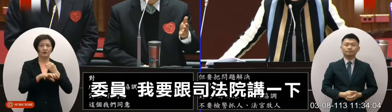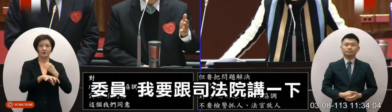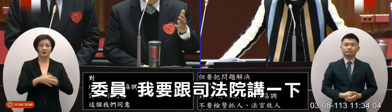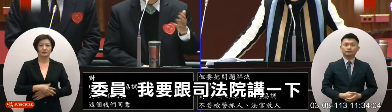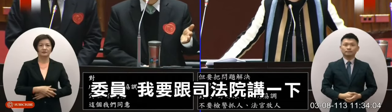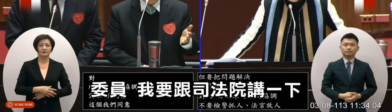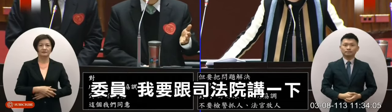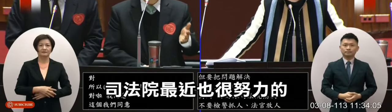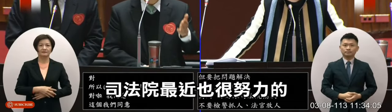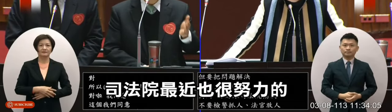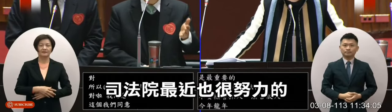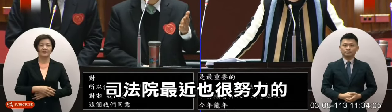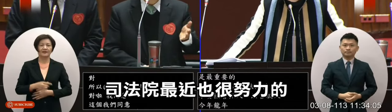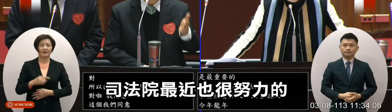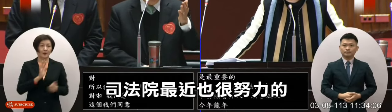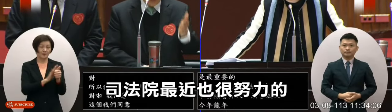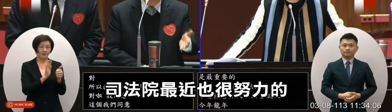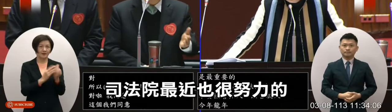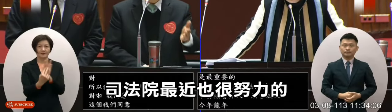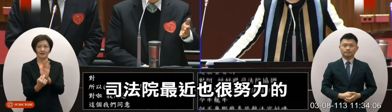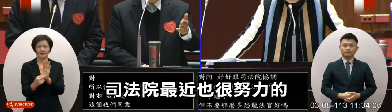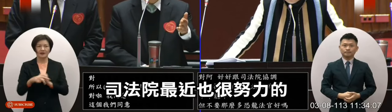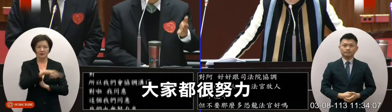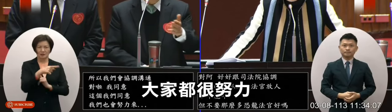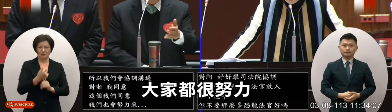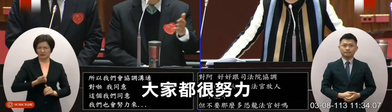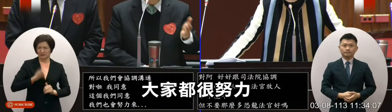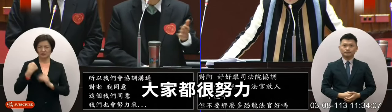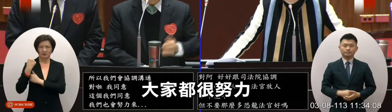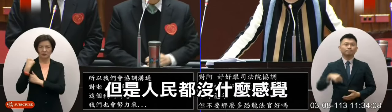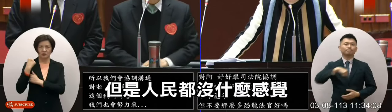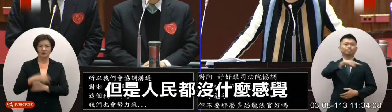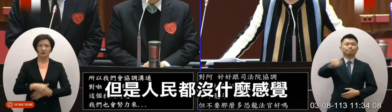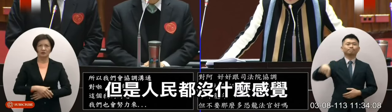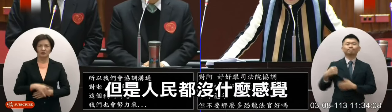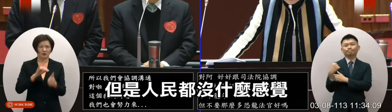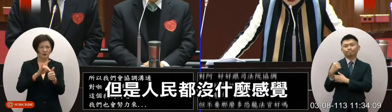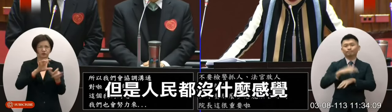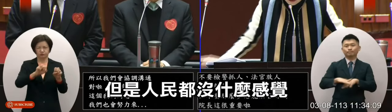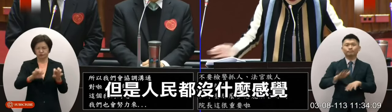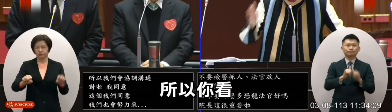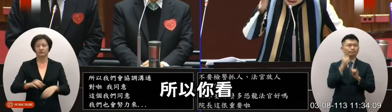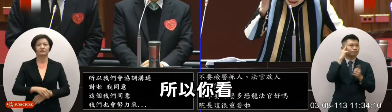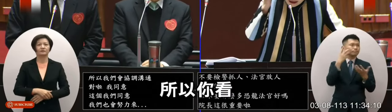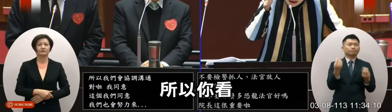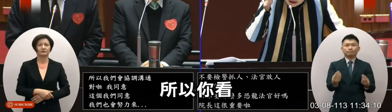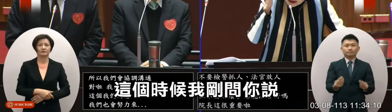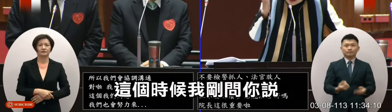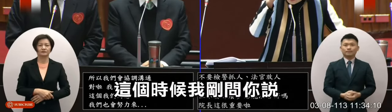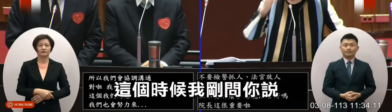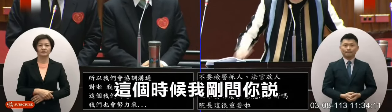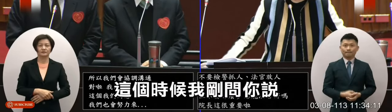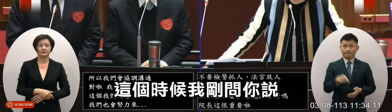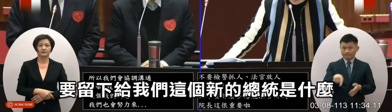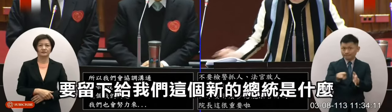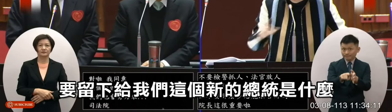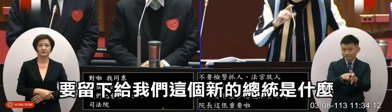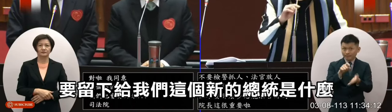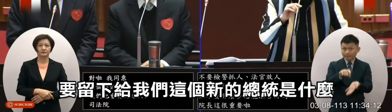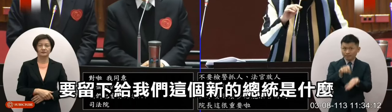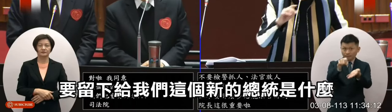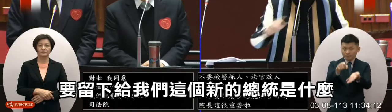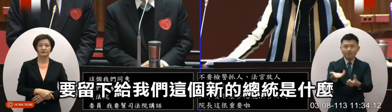司法。帮司法院讲一下，司法院最近也很努力的， 大家都很努力，但是人民都没什么感觉。所以你看，这个时候我刚问你说要